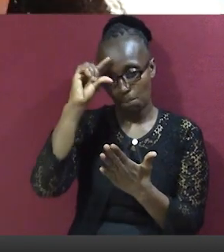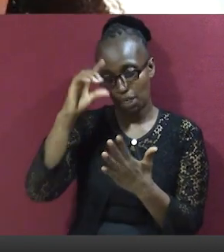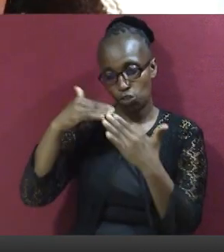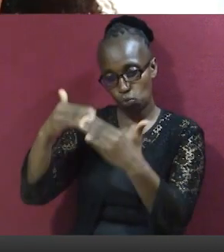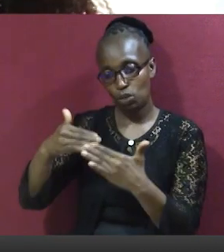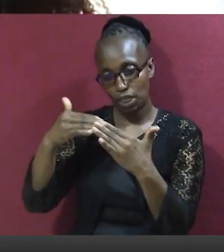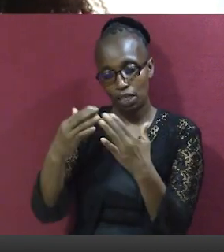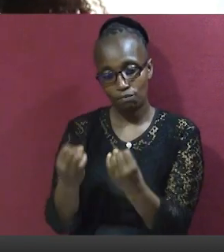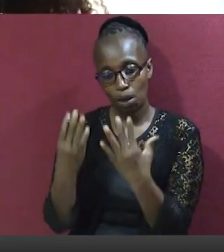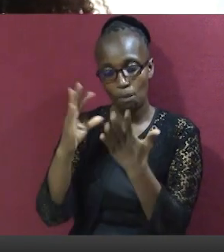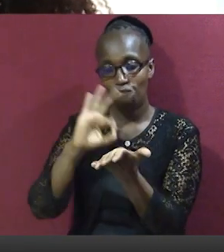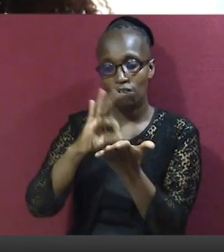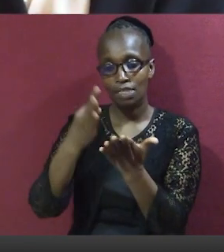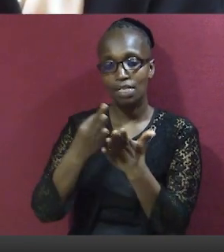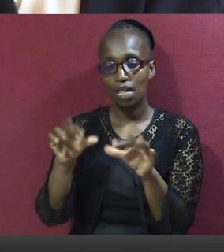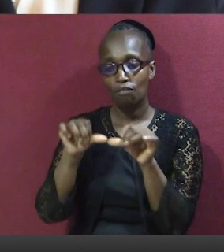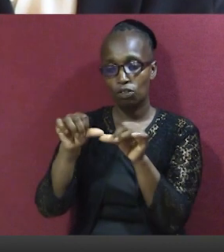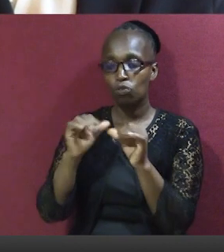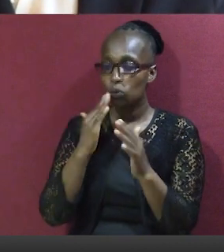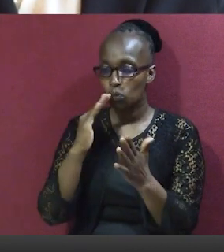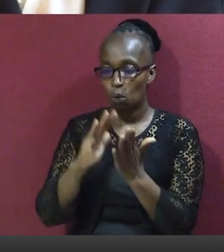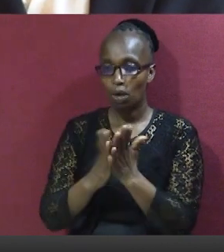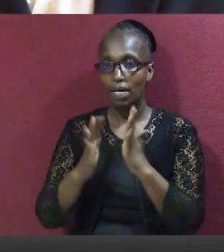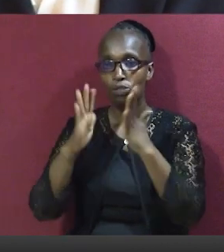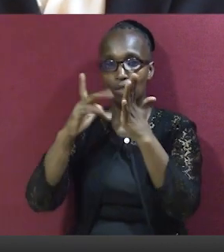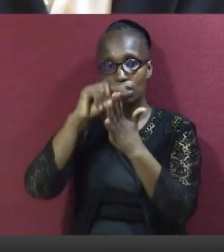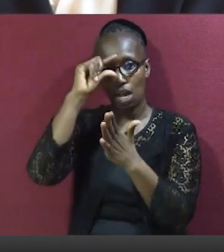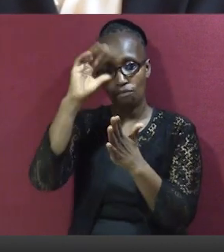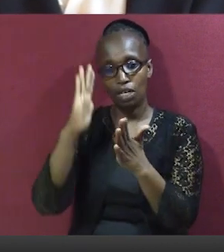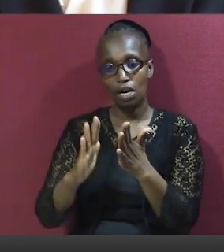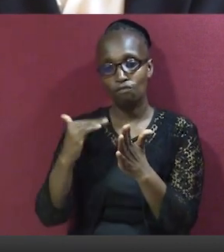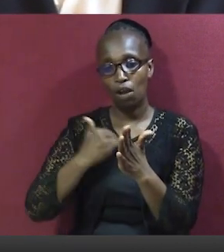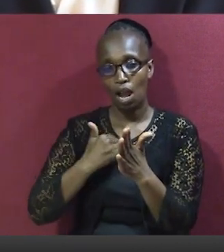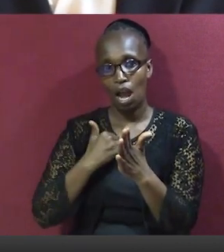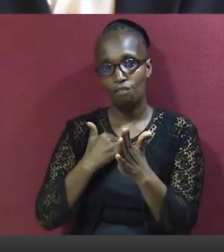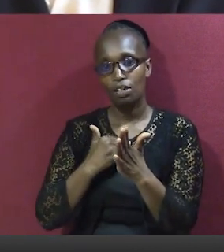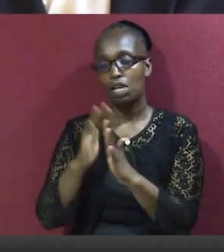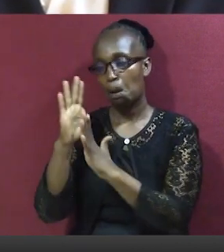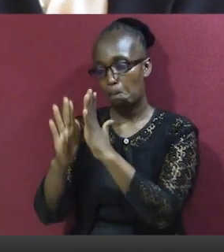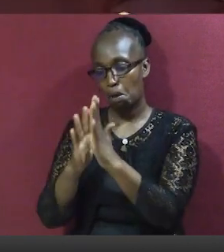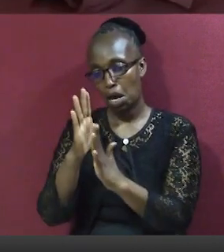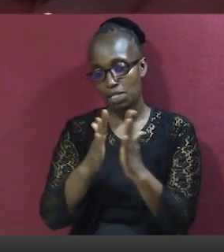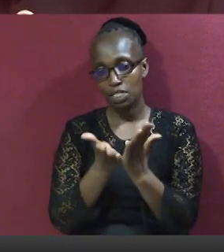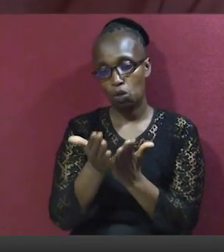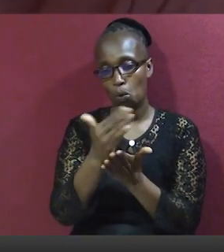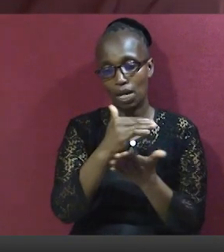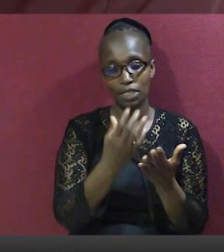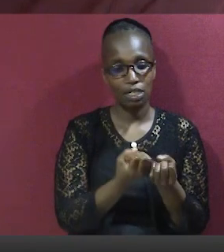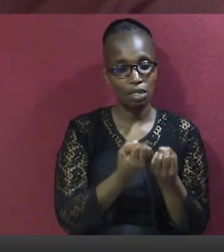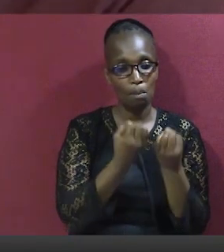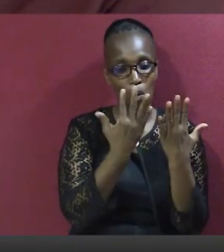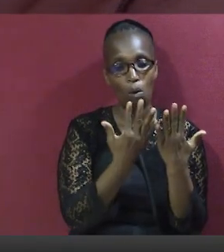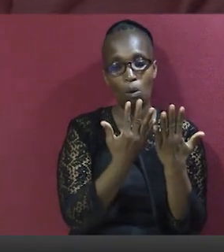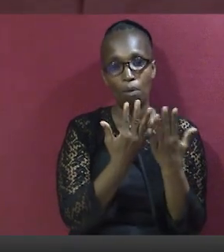kuu itaachilia ufadhili mwingine kwa serikali za ugatuzi, huku akiwapongeza magavana kwa kuendelea kuweka mikakati